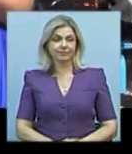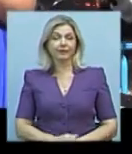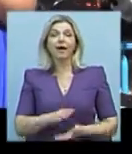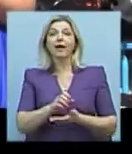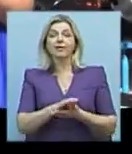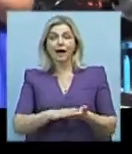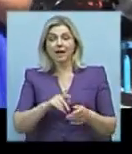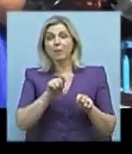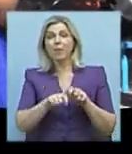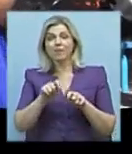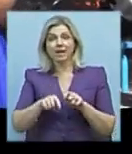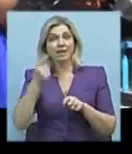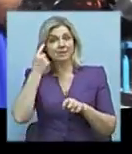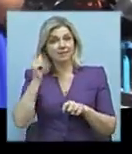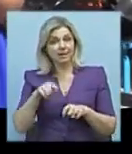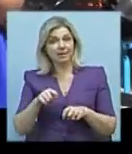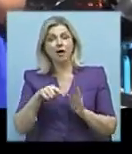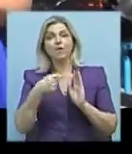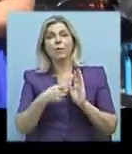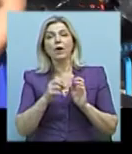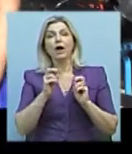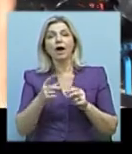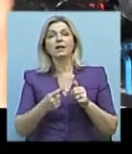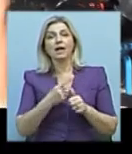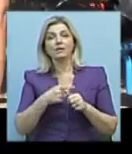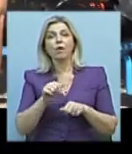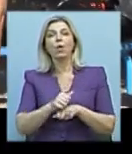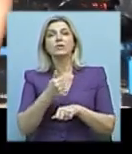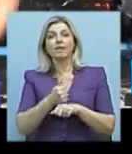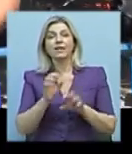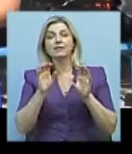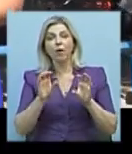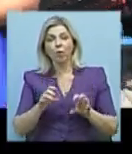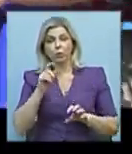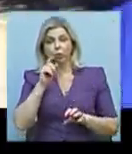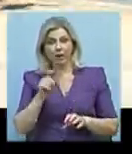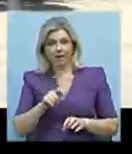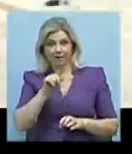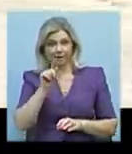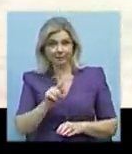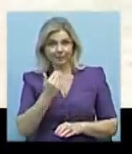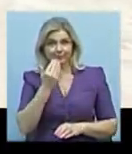Далі перевірка знань. Як називається основний закон України?